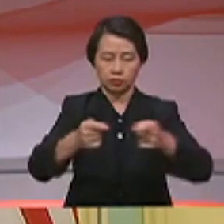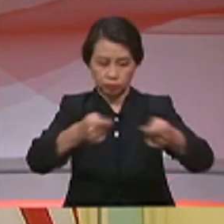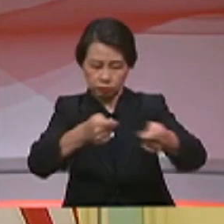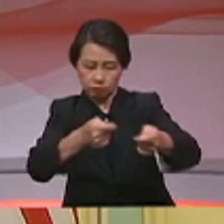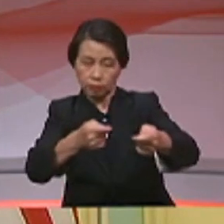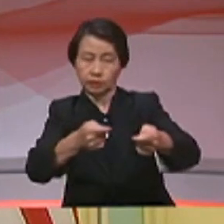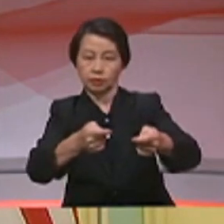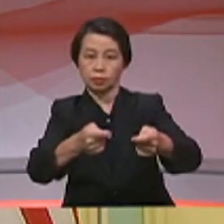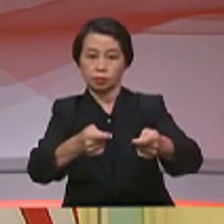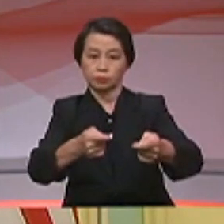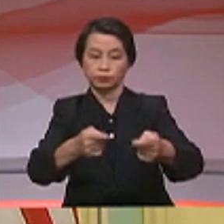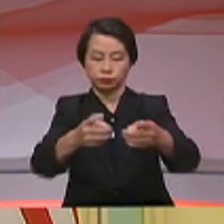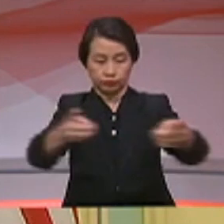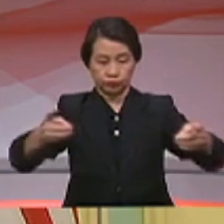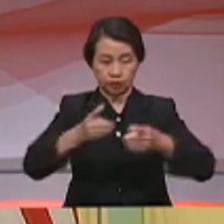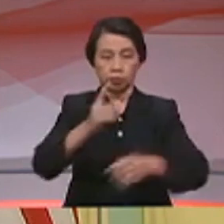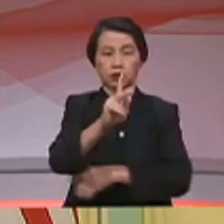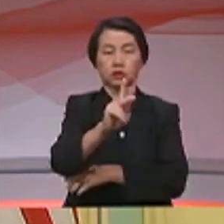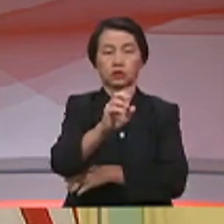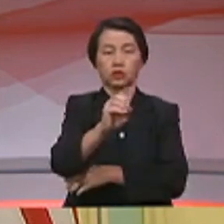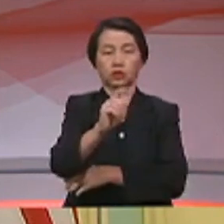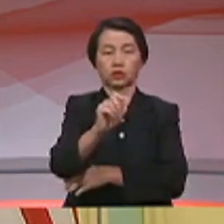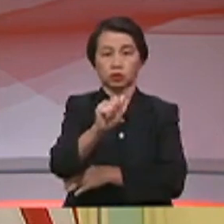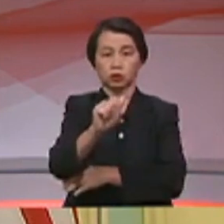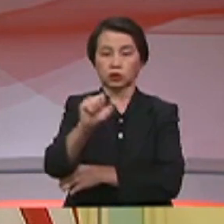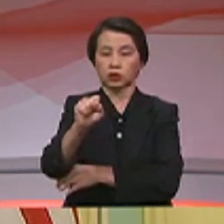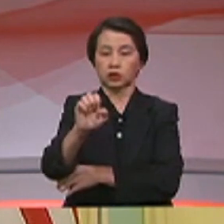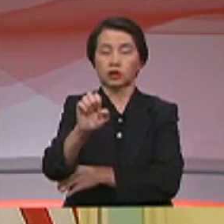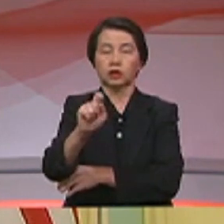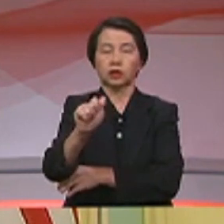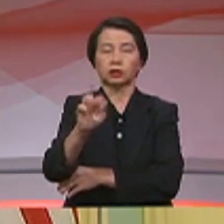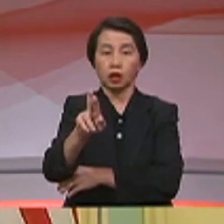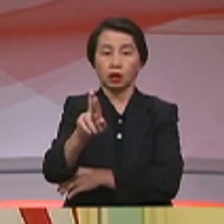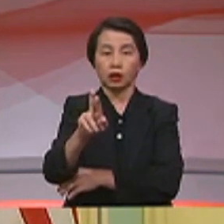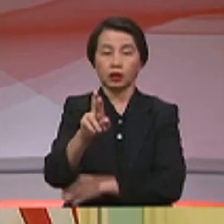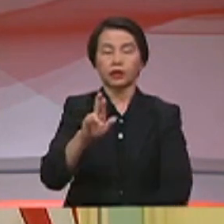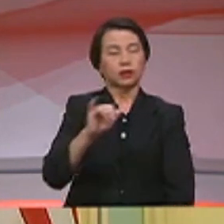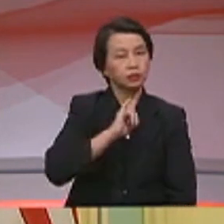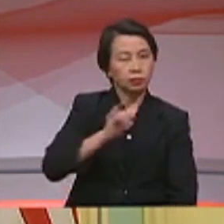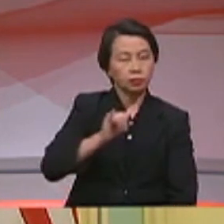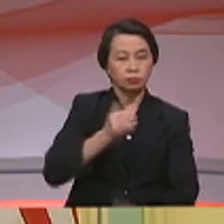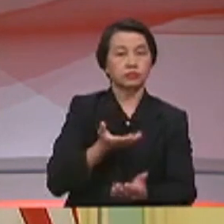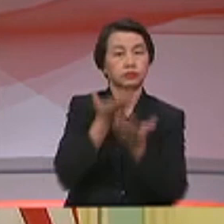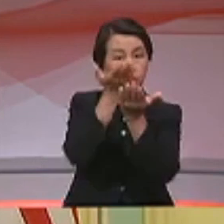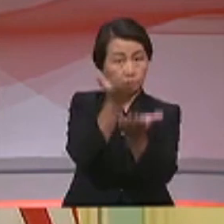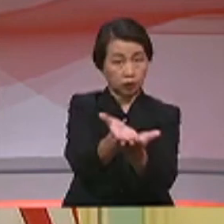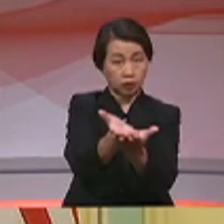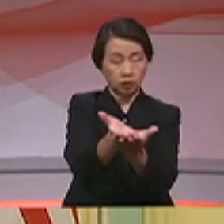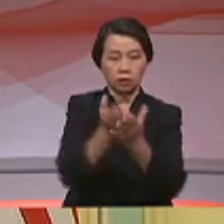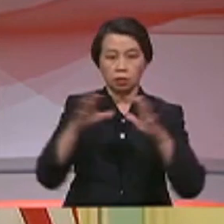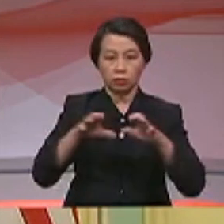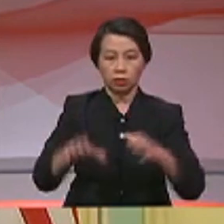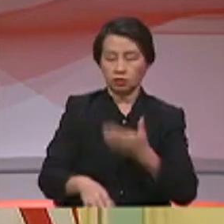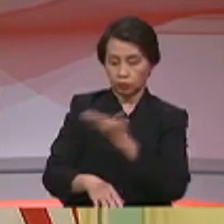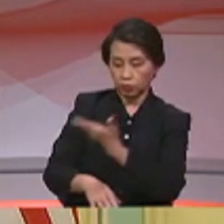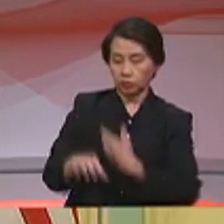pentadbiran di daerah Kota Star. Ini juga selaras dengan cadangan yang dibuat oleh